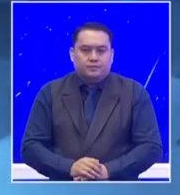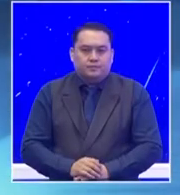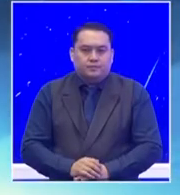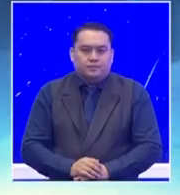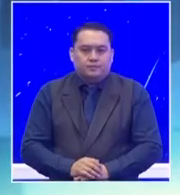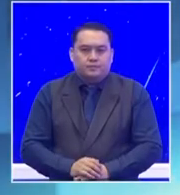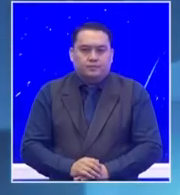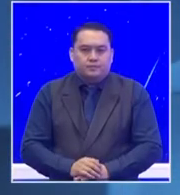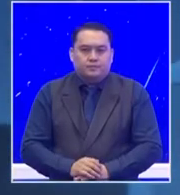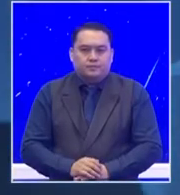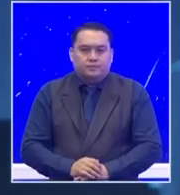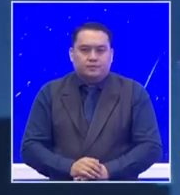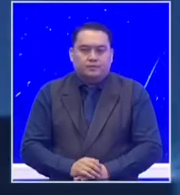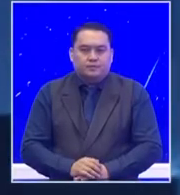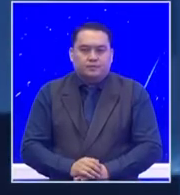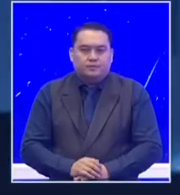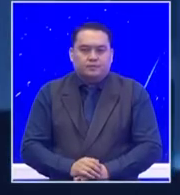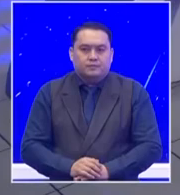Жетісу телеарнасы, Кербұлақ ауданынан.